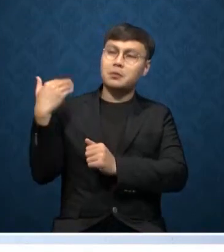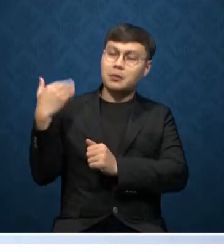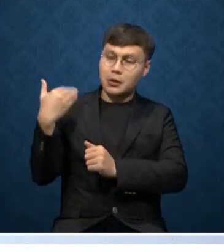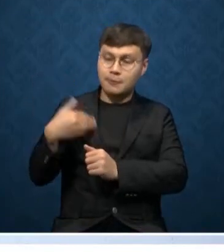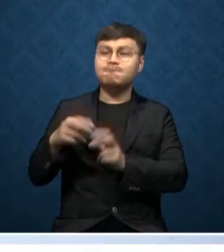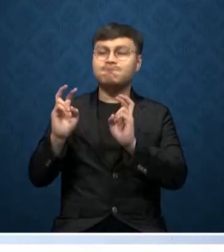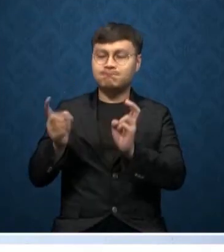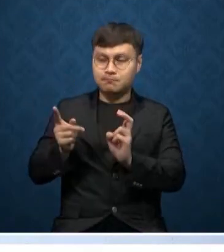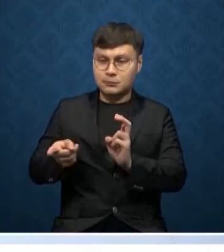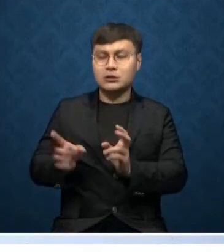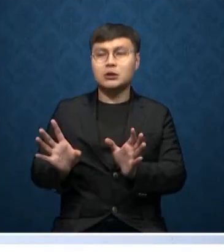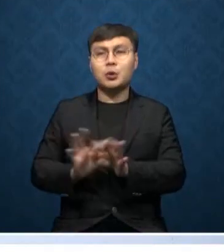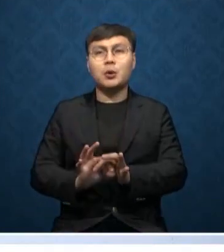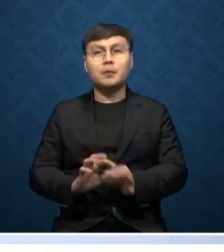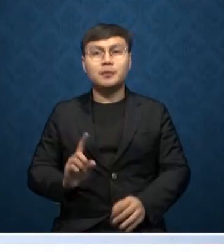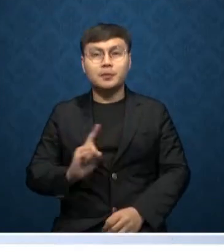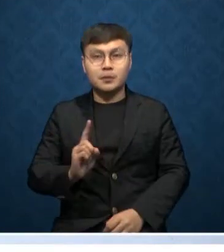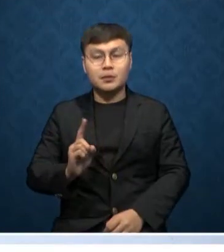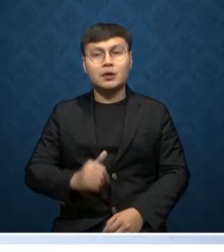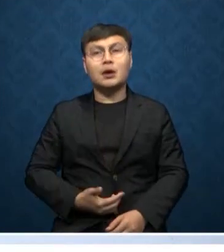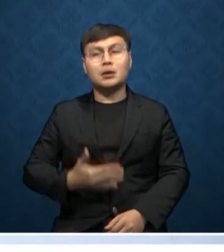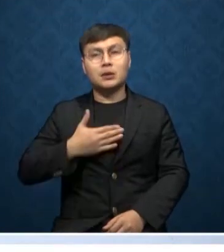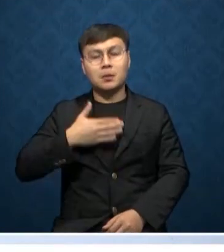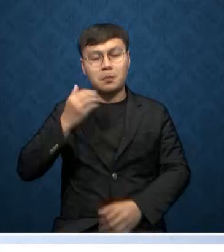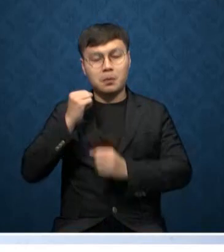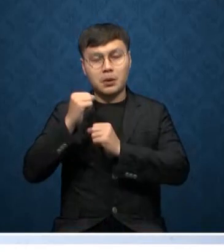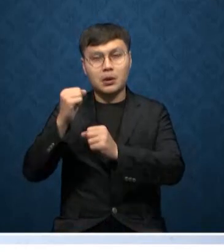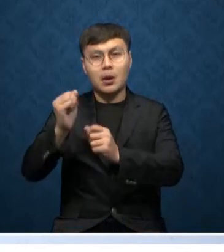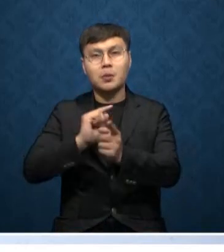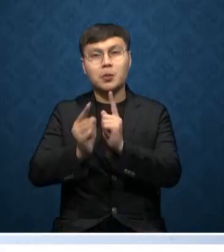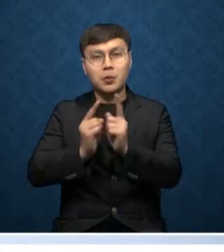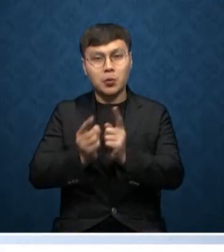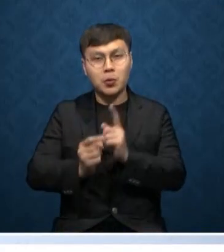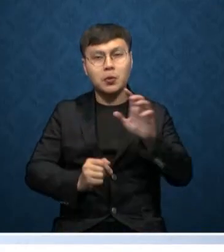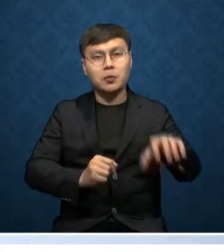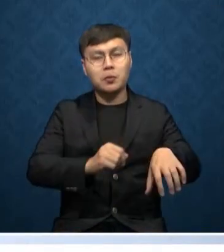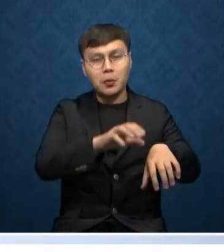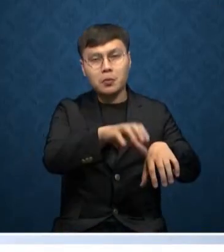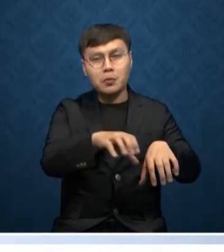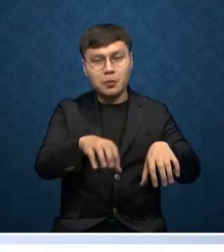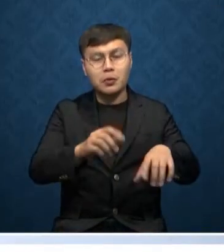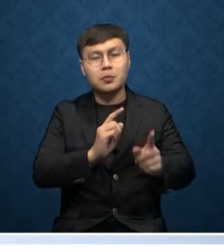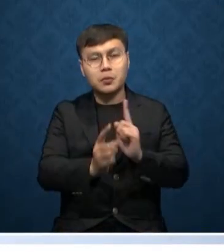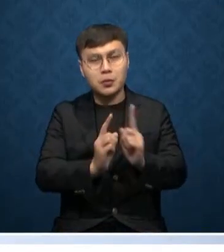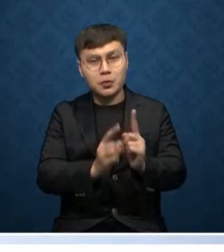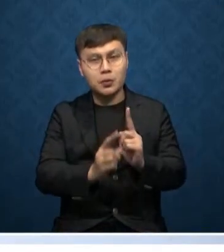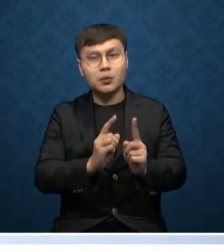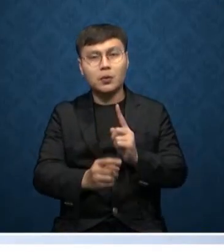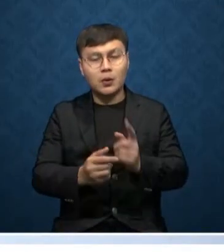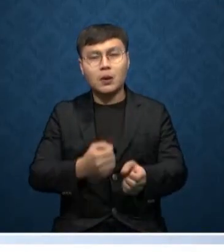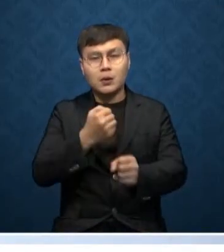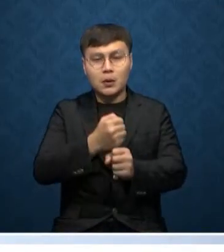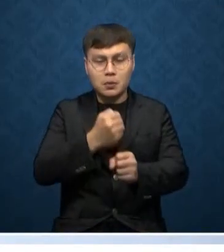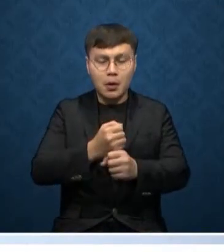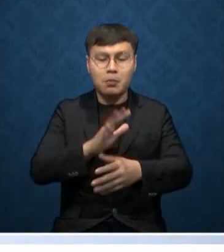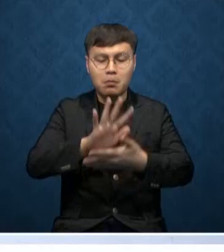จริงนะครับที่ว่าเอ่อเราก็พยายามคุยกับหน่วยงานนะครับในการที่จะเ่อให้จัดทำแผนงาน